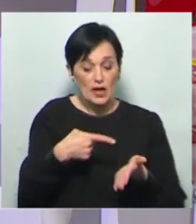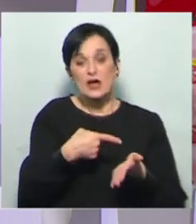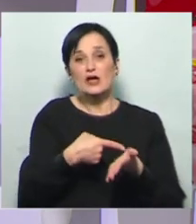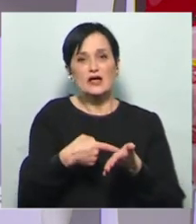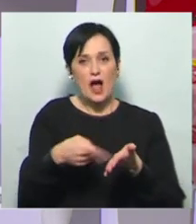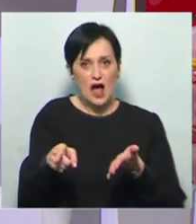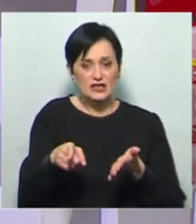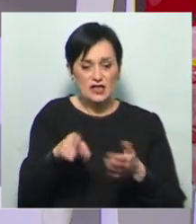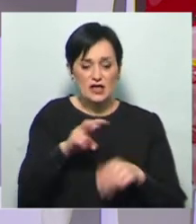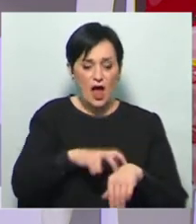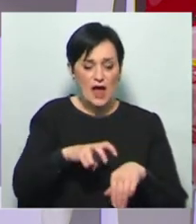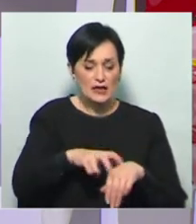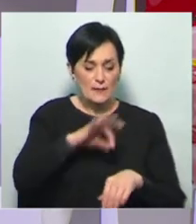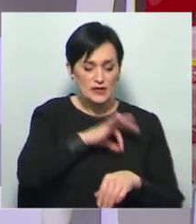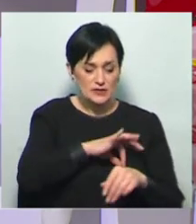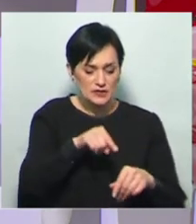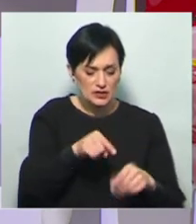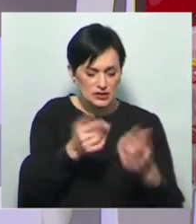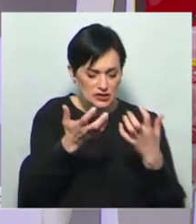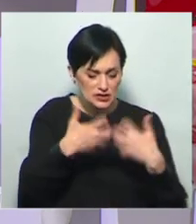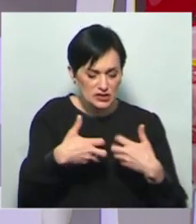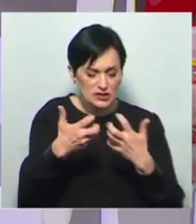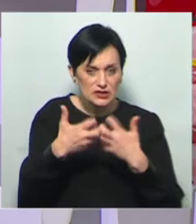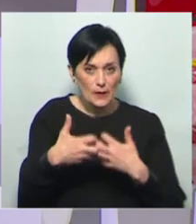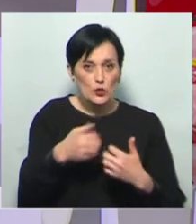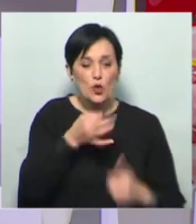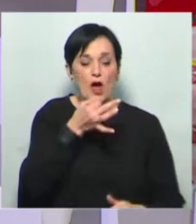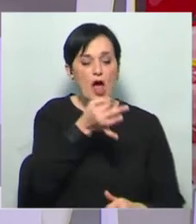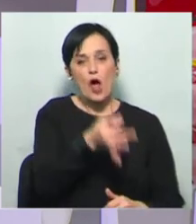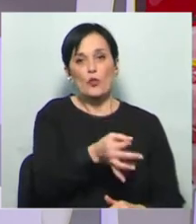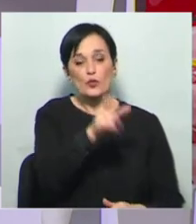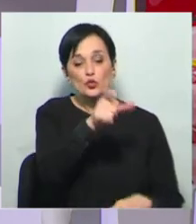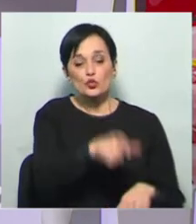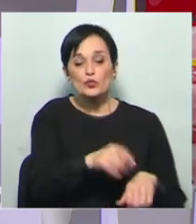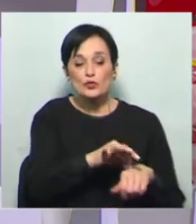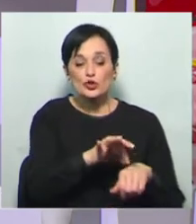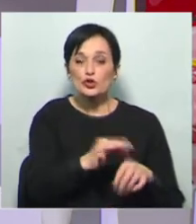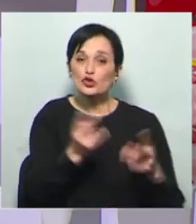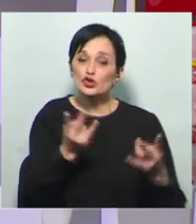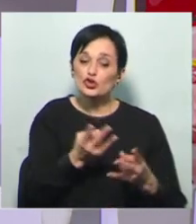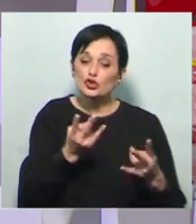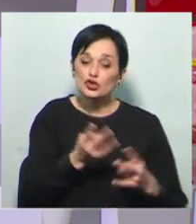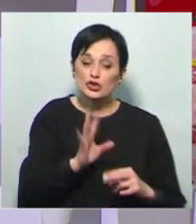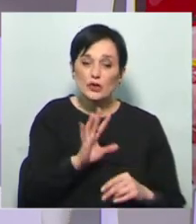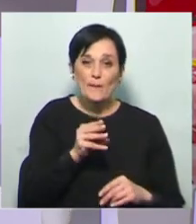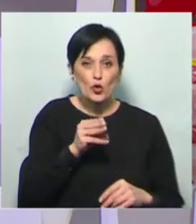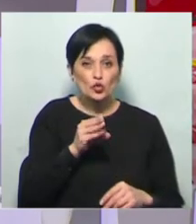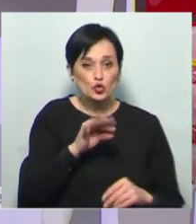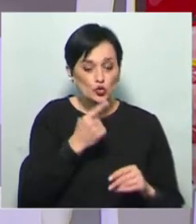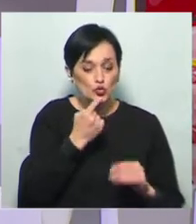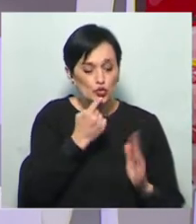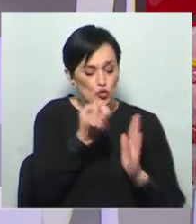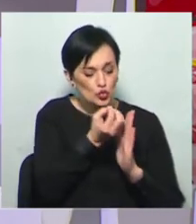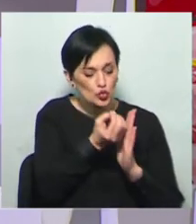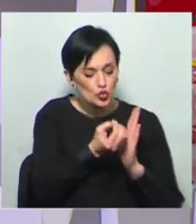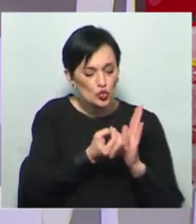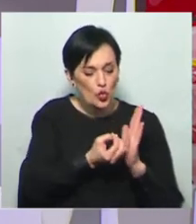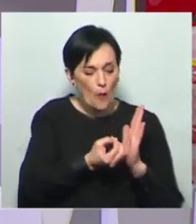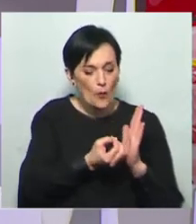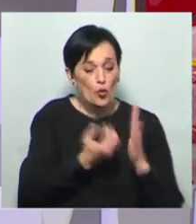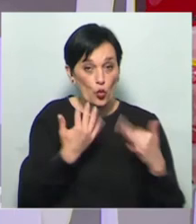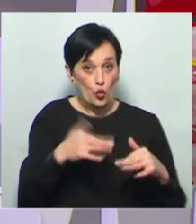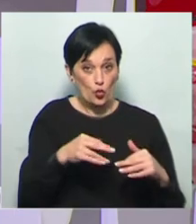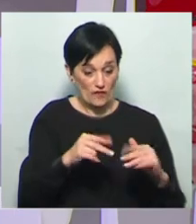სარგებლობენ ექიმები, რომლებიც სტაციონარულად გაწერის პირობებში ეუბნებიან პაციენტს, ჭირდება თუ არა თრომბოზის პროფილაქტიკისთვის,